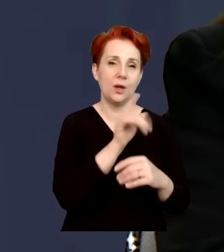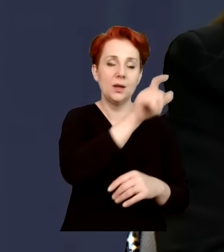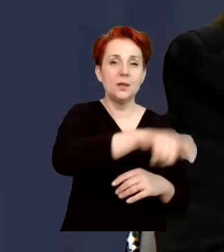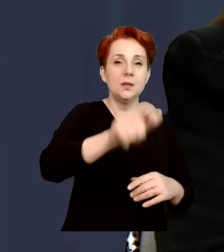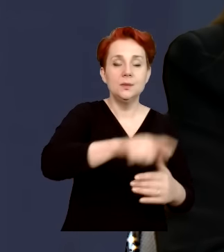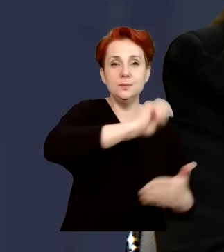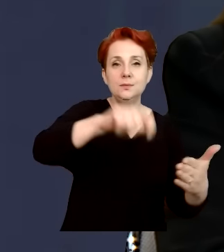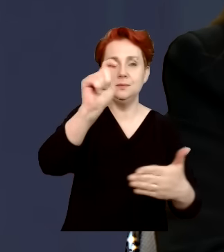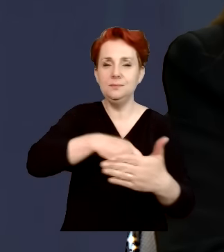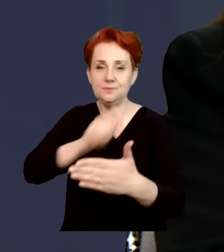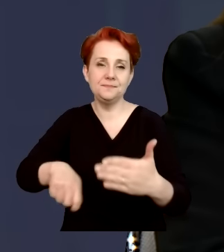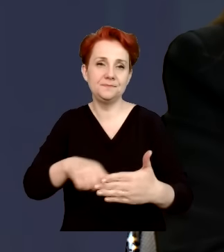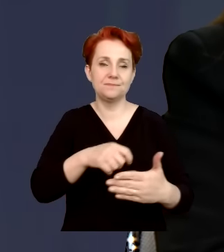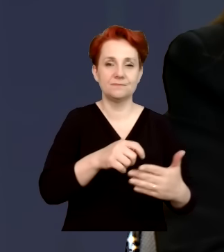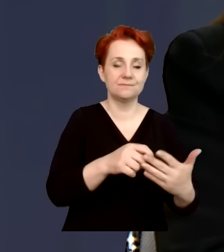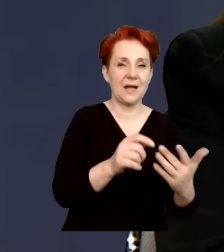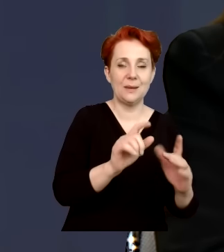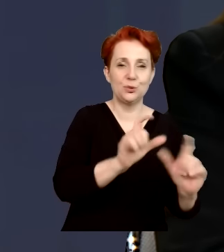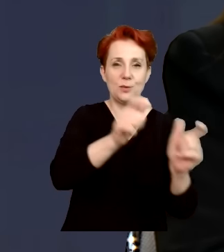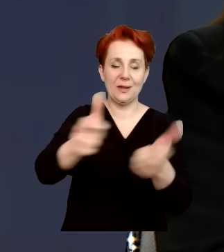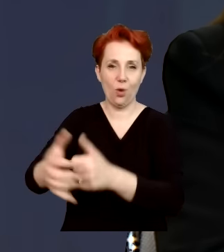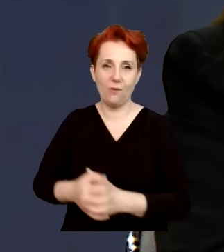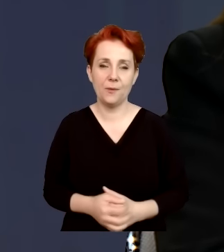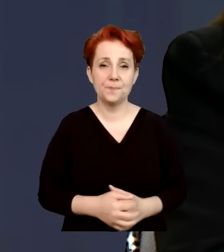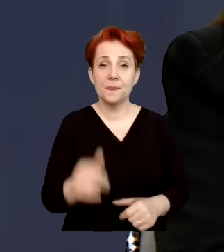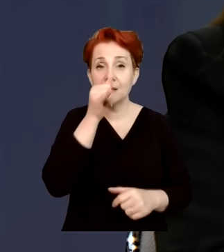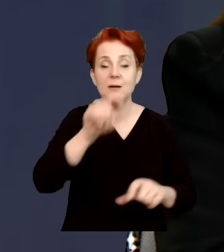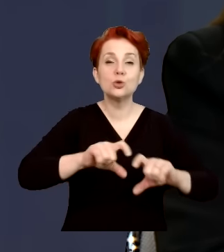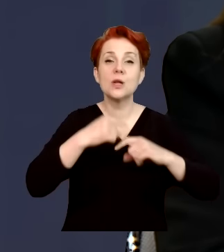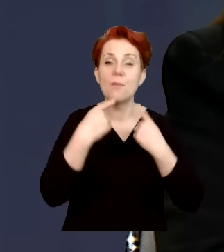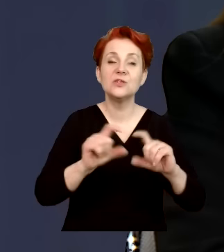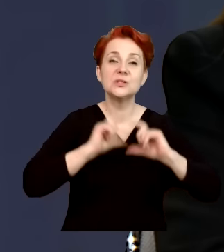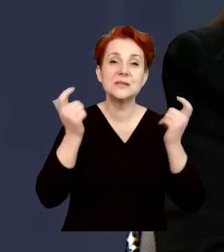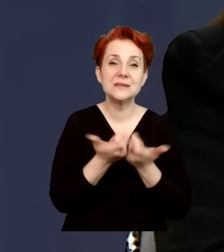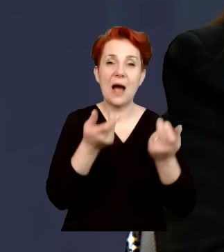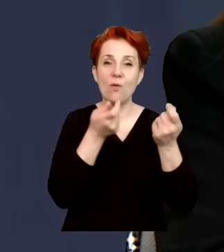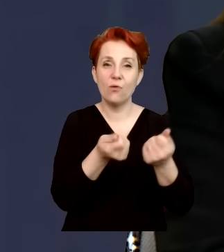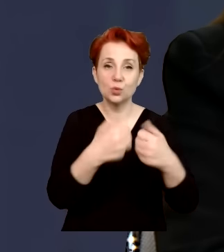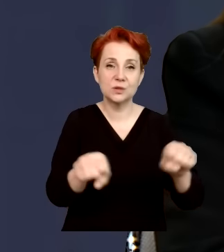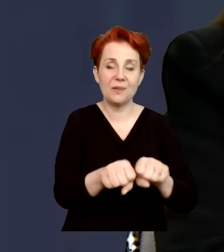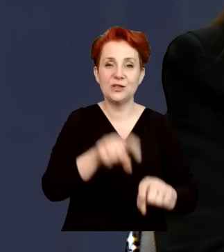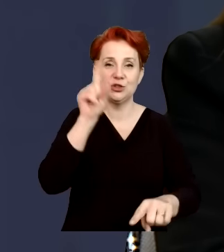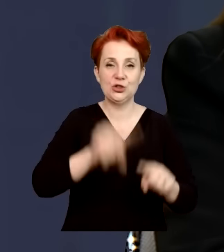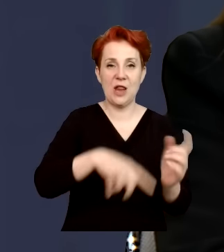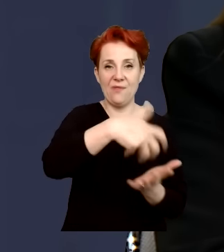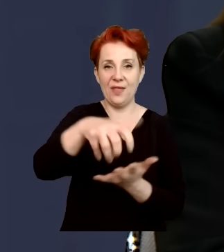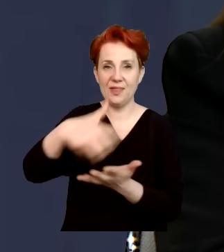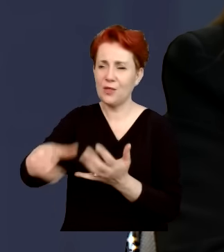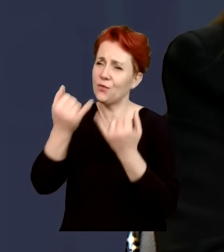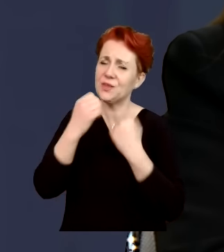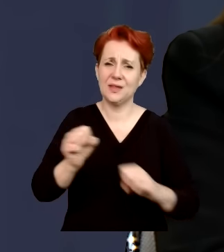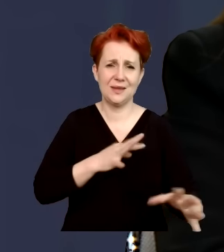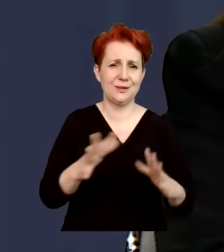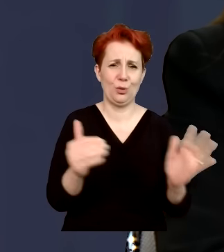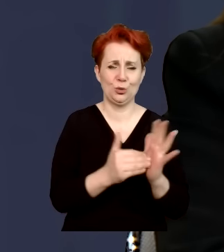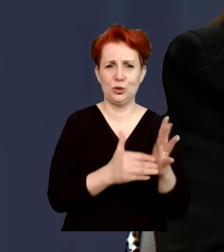się dziecko z kąpielą, dlatego, bo nie można powiedzieć, że cały Fundusz Sprawiedliwości był wydawany źle. Trzeba byłoby zupełnie inaczej do tego podejść, a